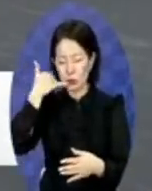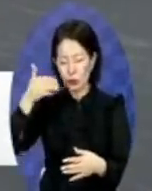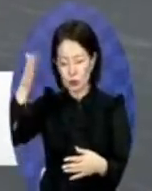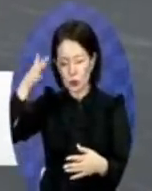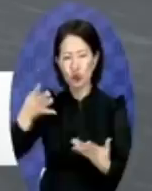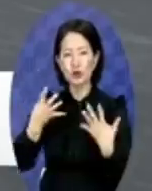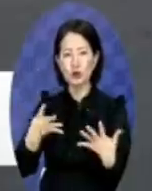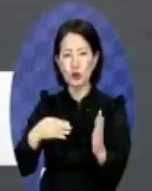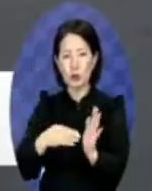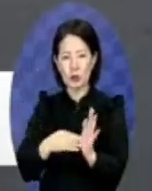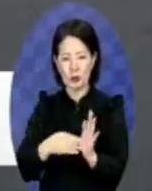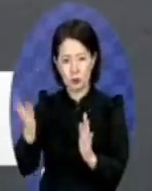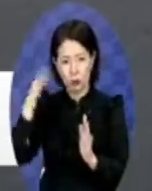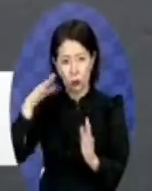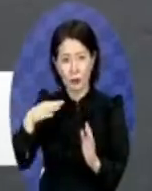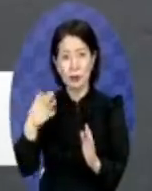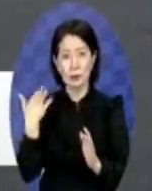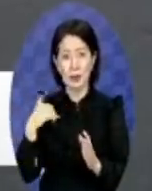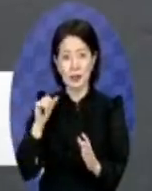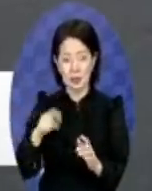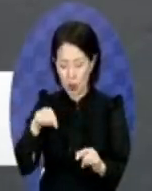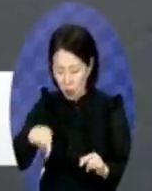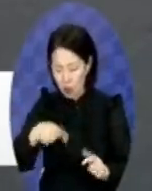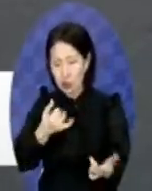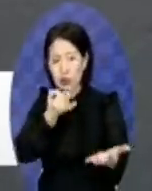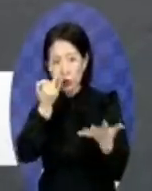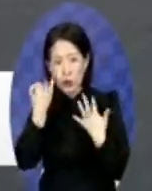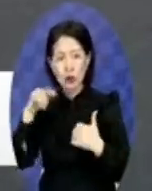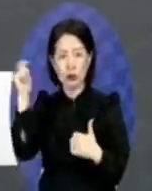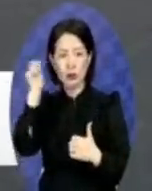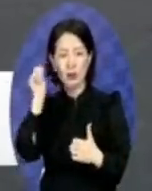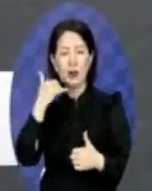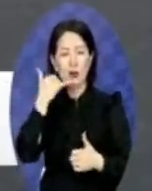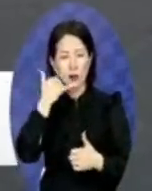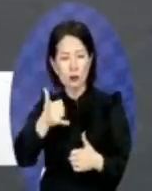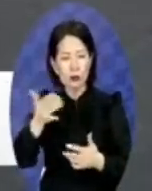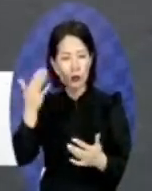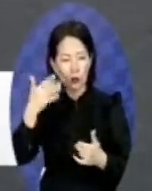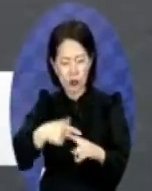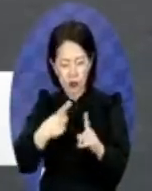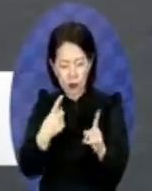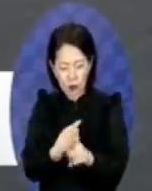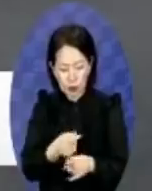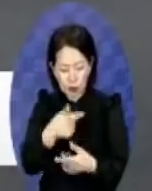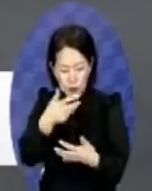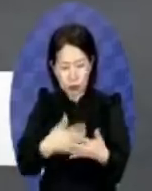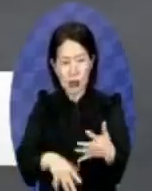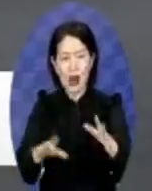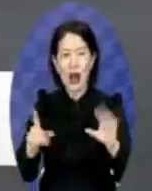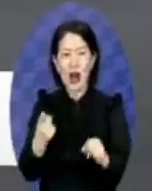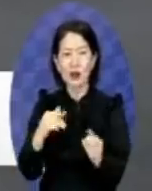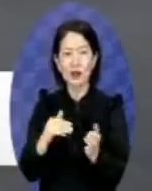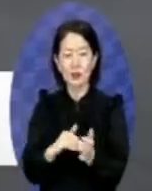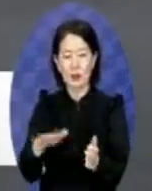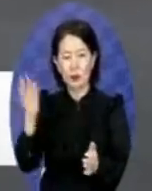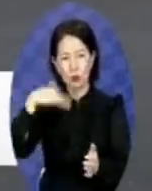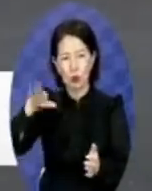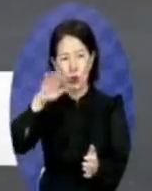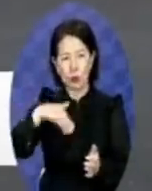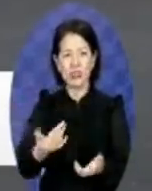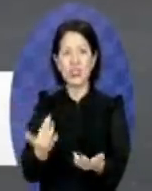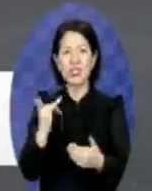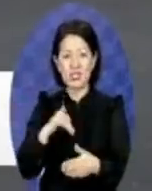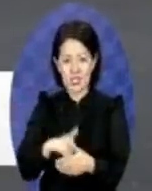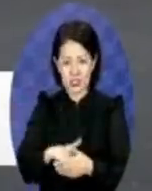байжээ. За энэ жилийн хувьд бүтэн 7 хоног үргэлжилсэн баяр амралтын өдрүүдээр гэмт хэрэг зөрчлийн 11000 гаруй дуудлага мэдээлэл